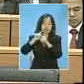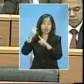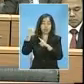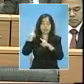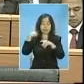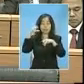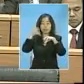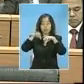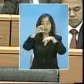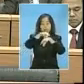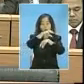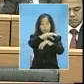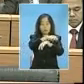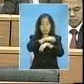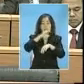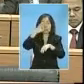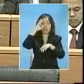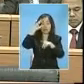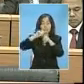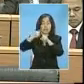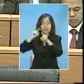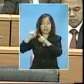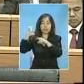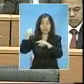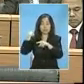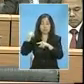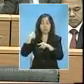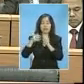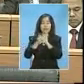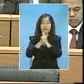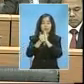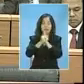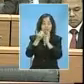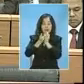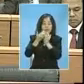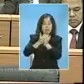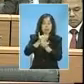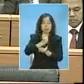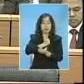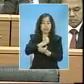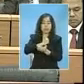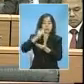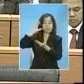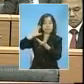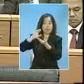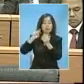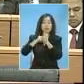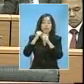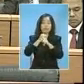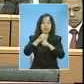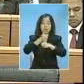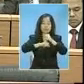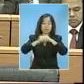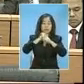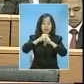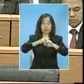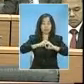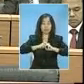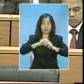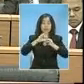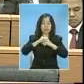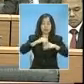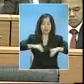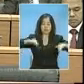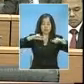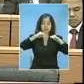นิคมในหลายบริษัทหลายห้างร้านที่เขามีศักยภาพเขามีเงินเขาลงมือทำเขื่อนป้องกันน้ำท่วมทำ